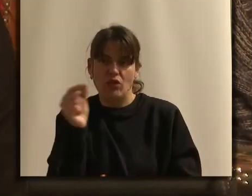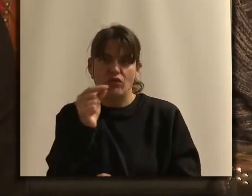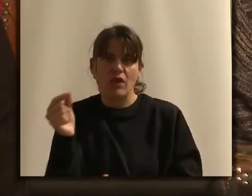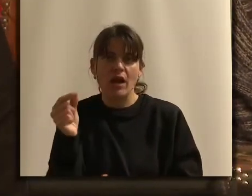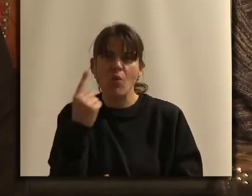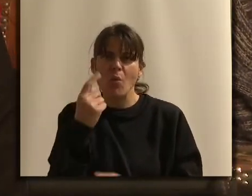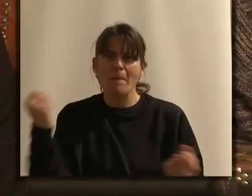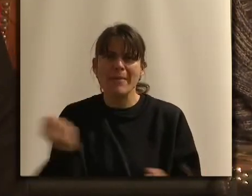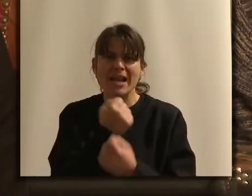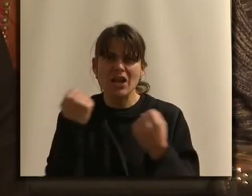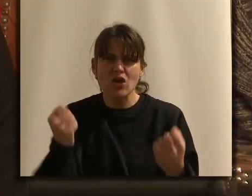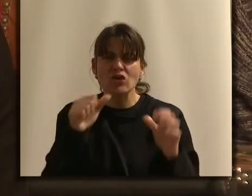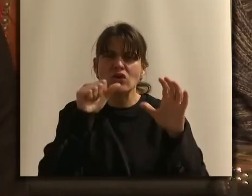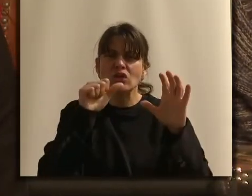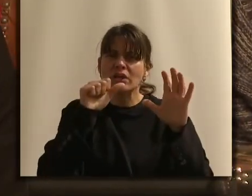és